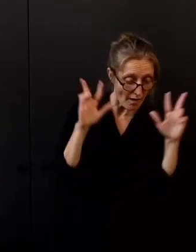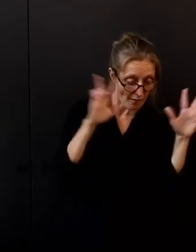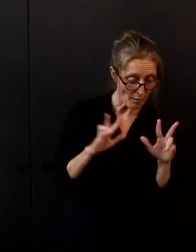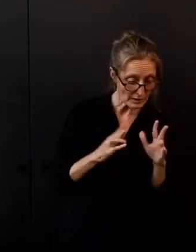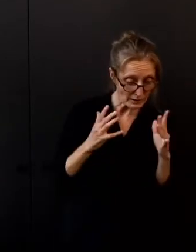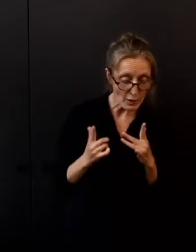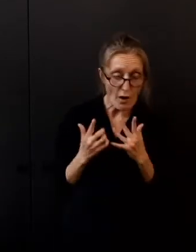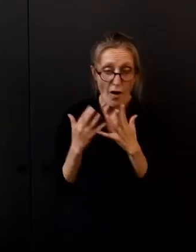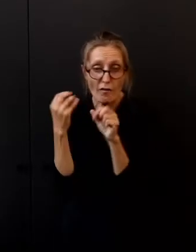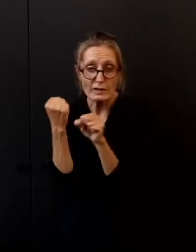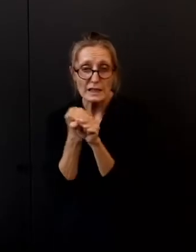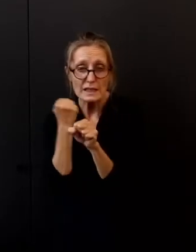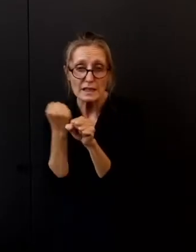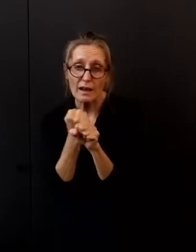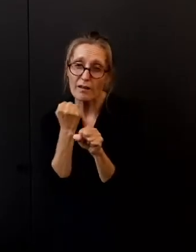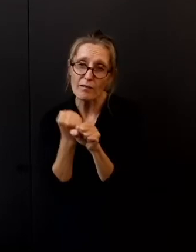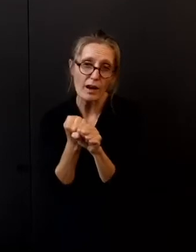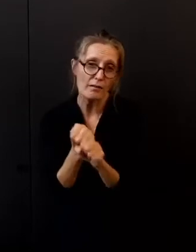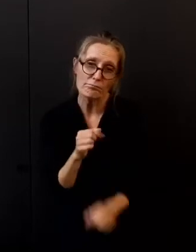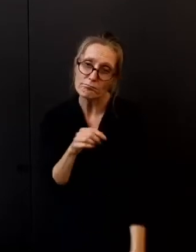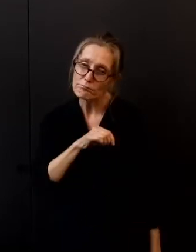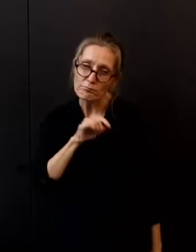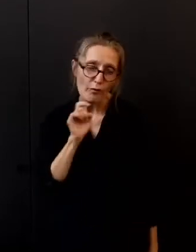faut pas hésiter.